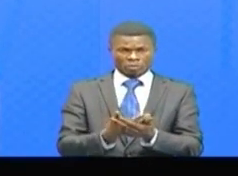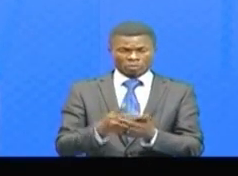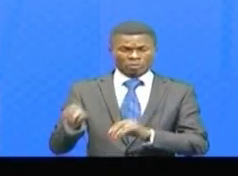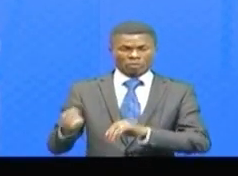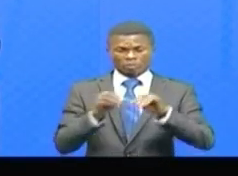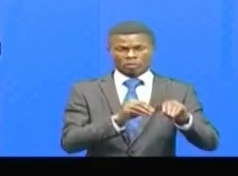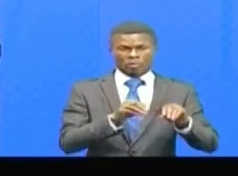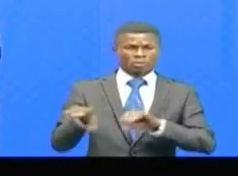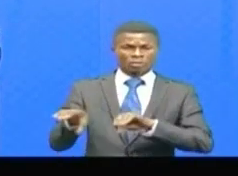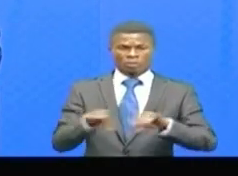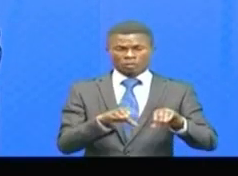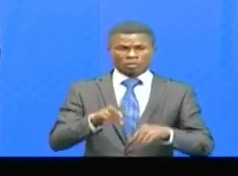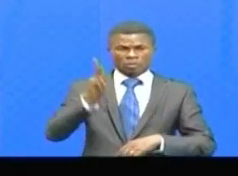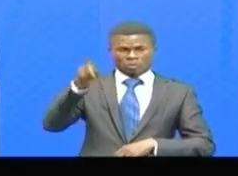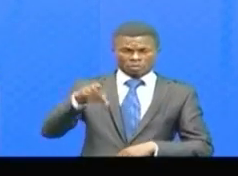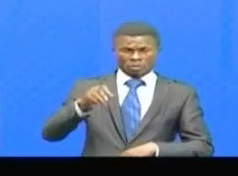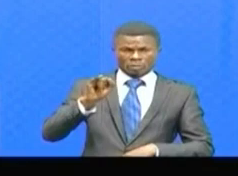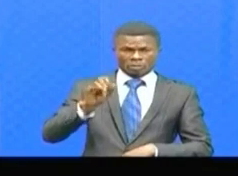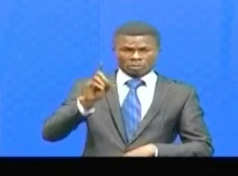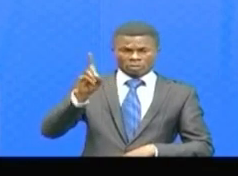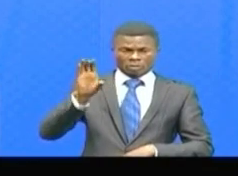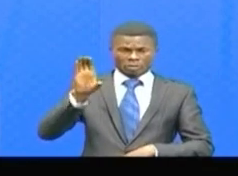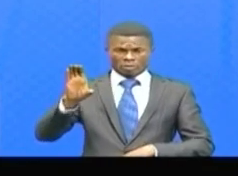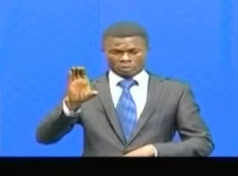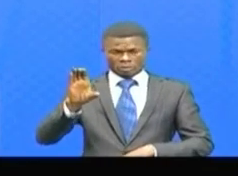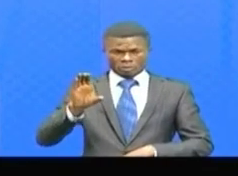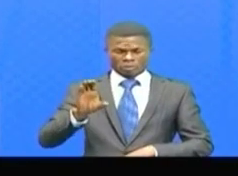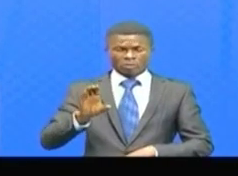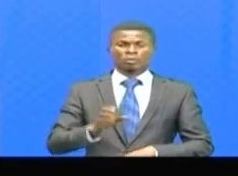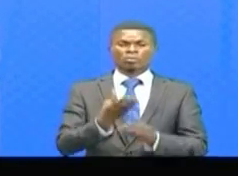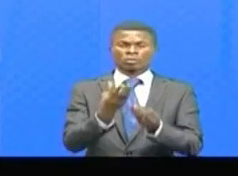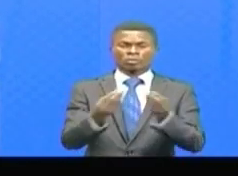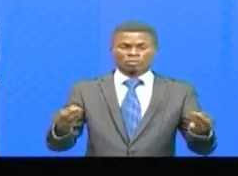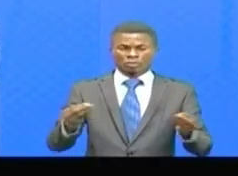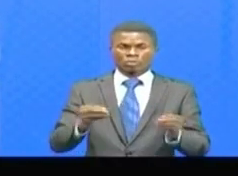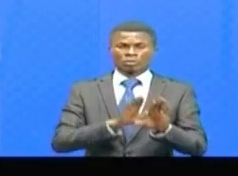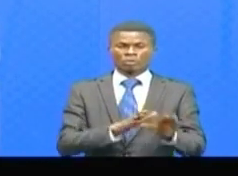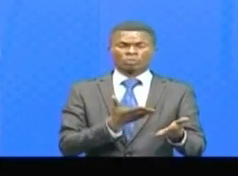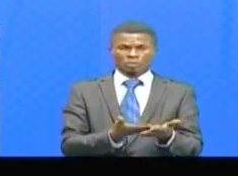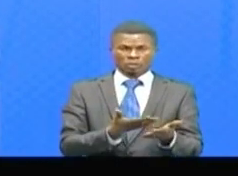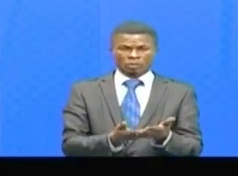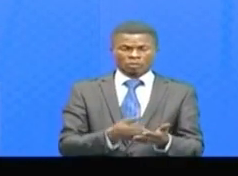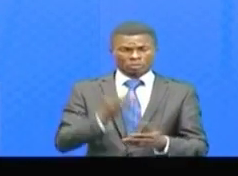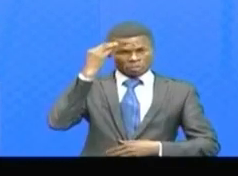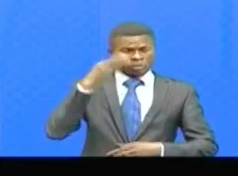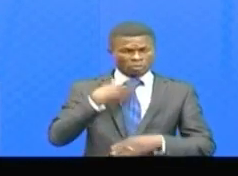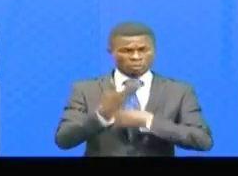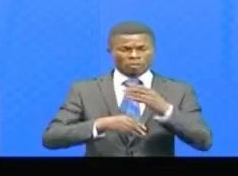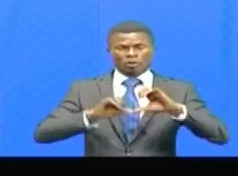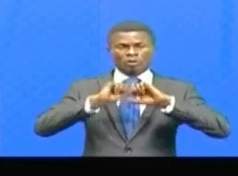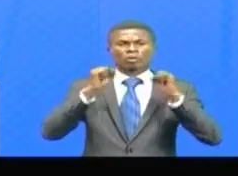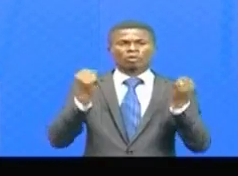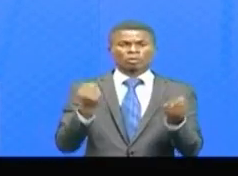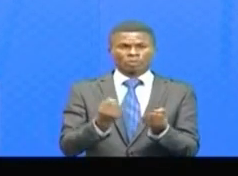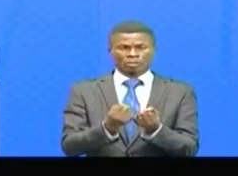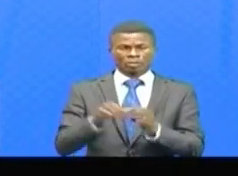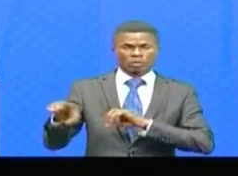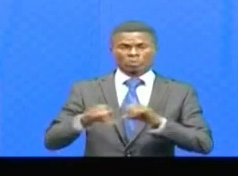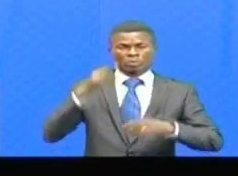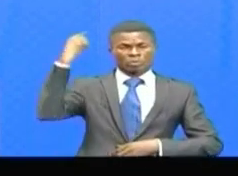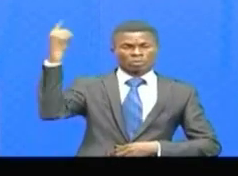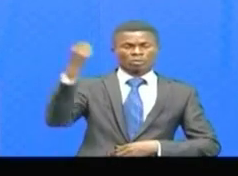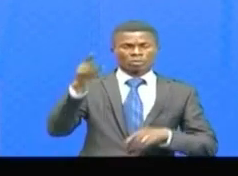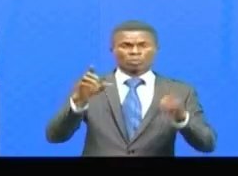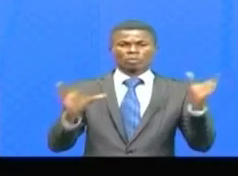œuvre du PUIDC et les retombées attendues de cet accord, le ministre des Affaires sociales, Action humanitaire et